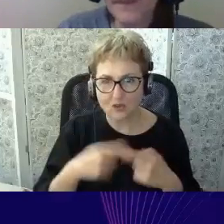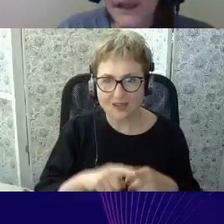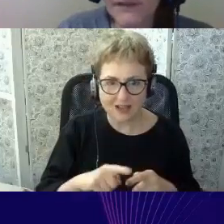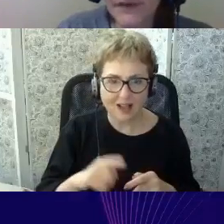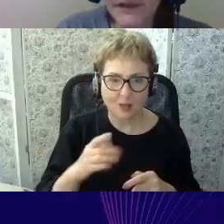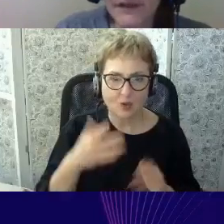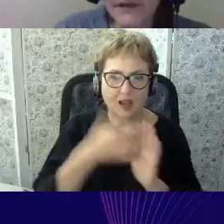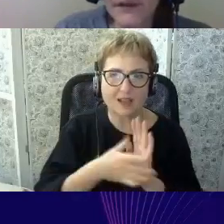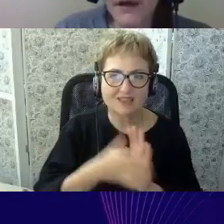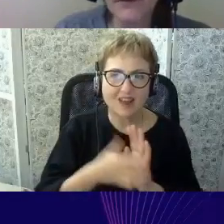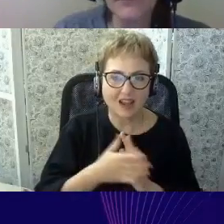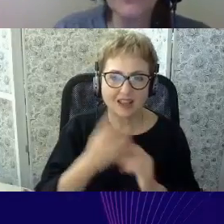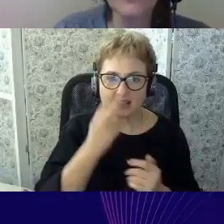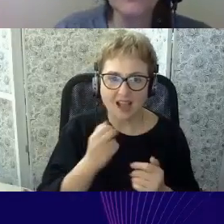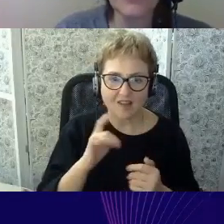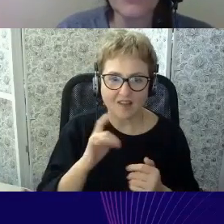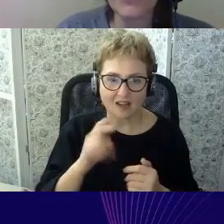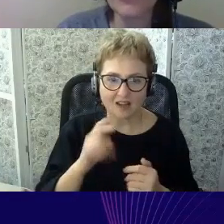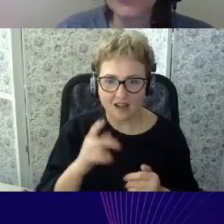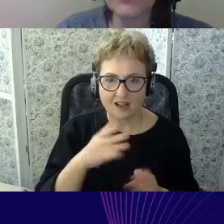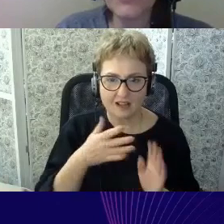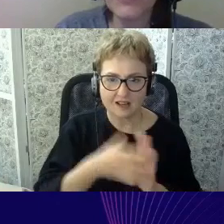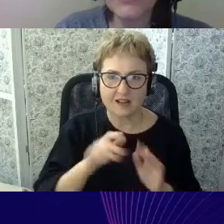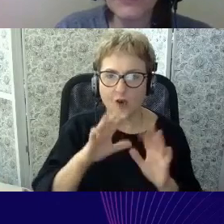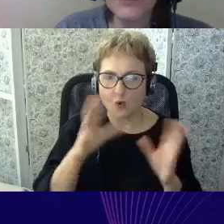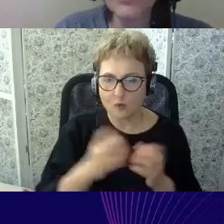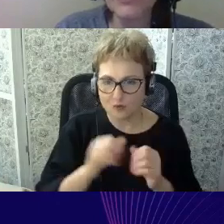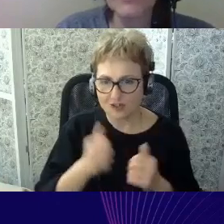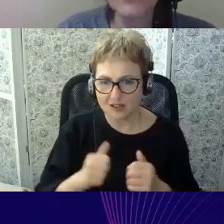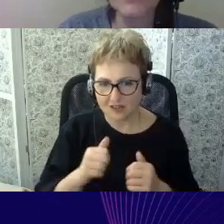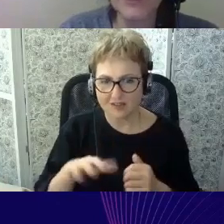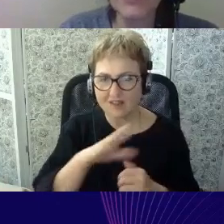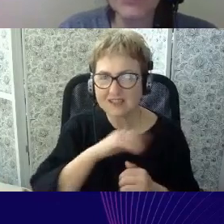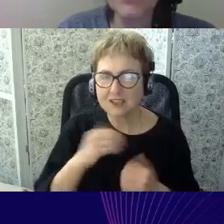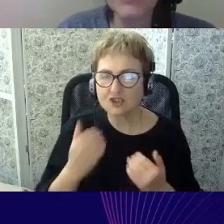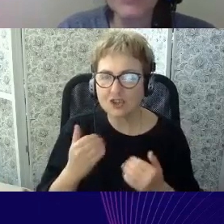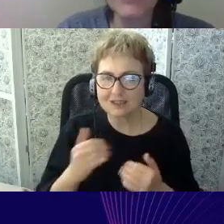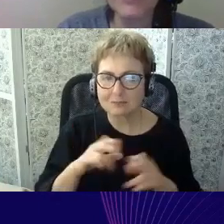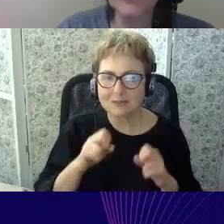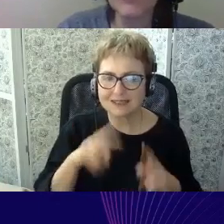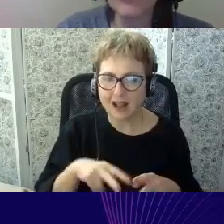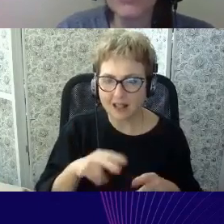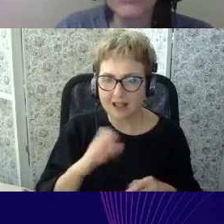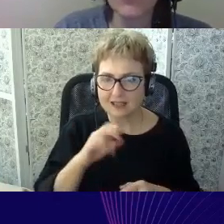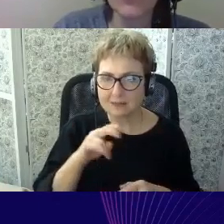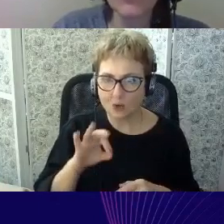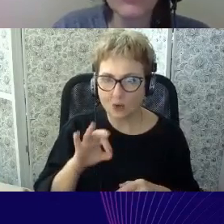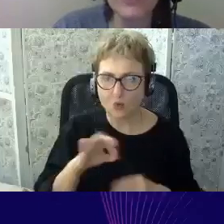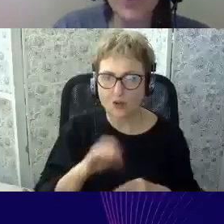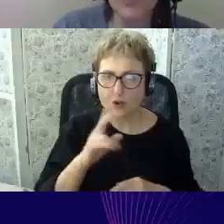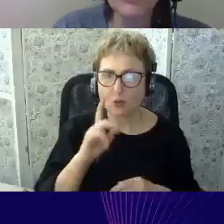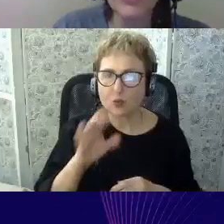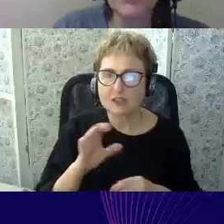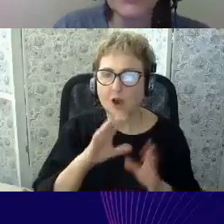технологиями, освоение навыков формирования общих компетенций. Сейчас во всех практически специальностях СПО вводится такой